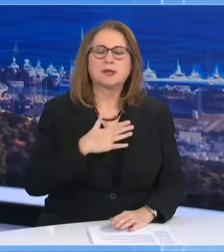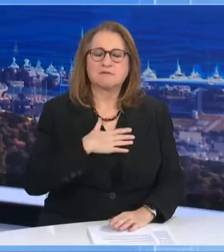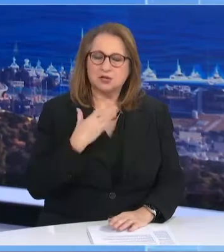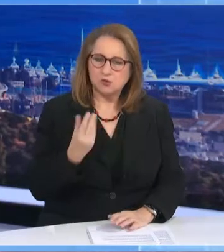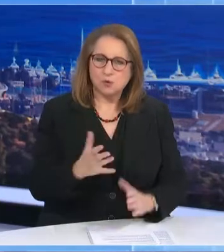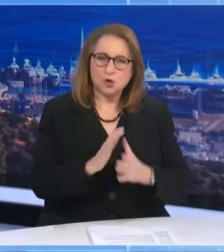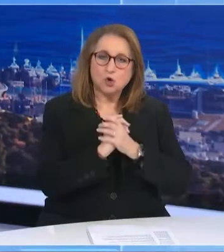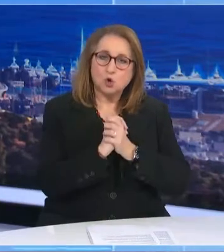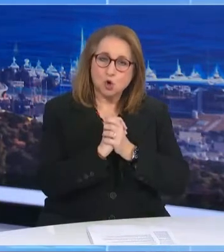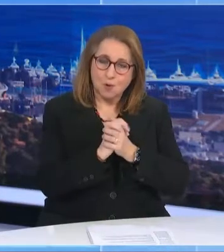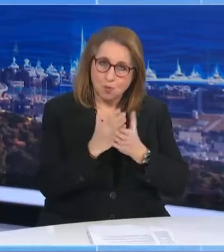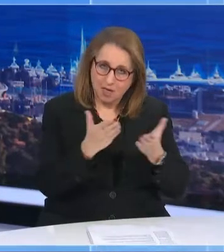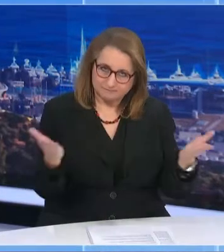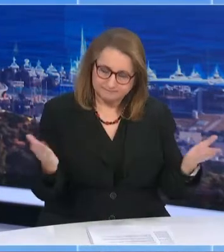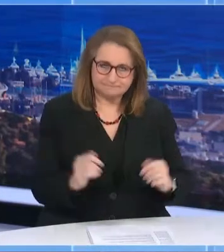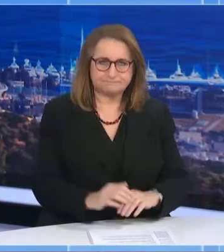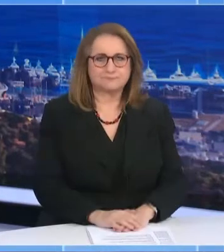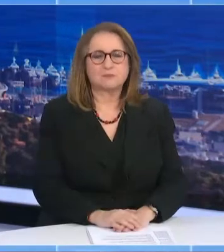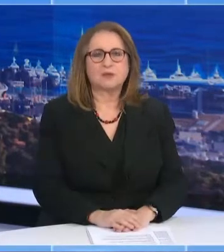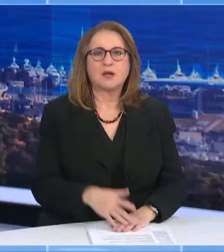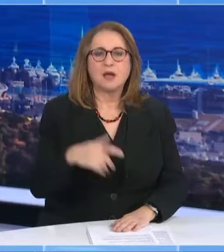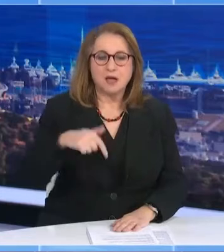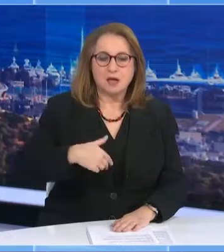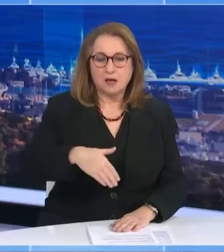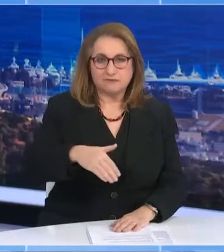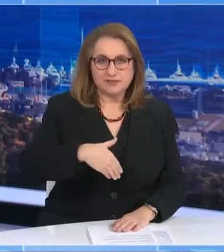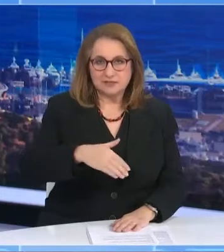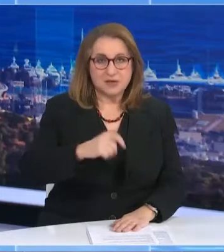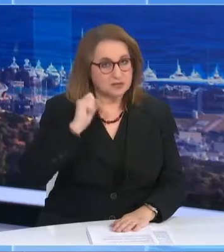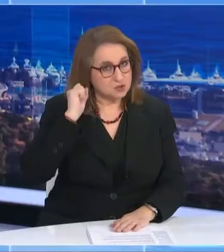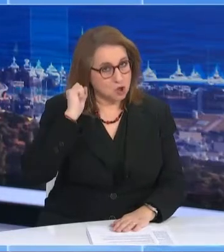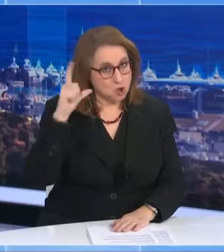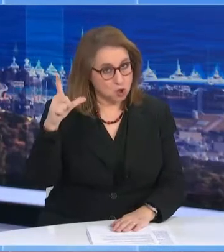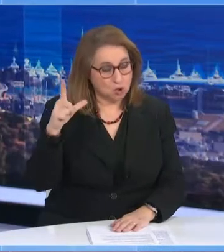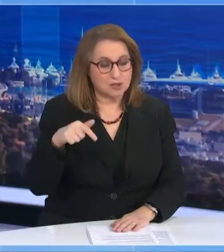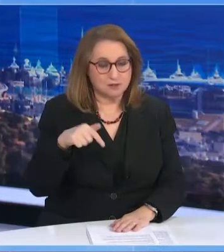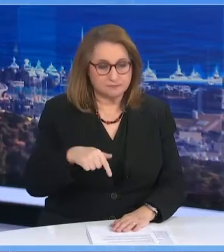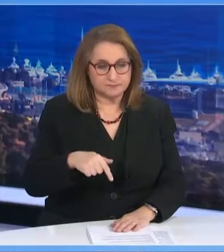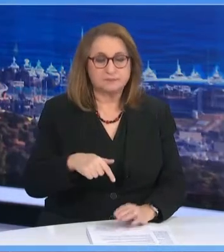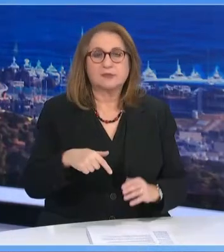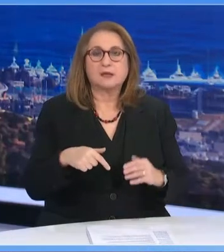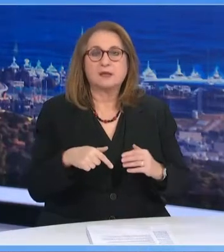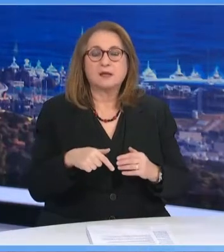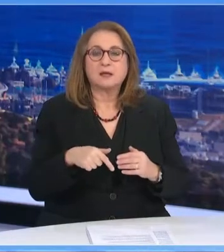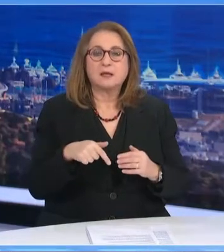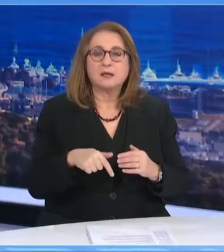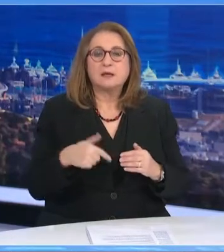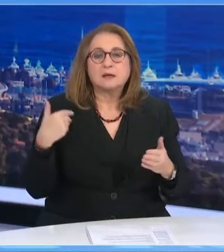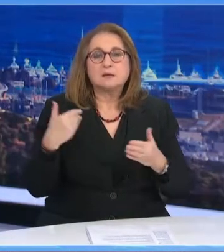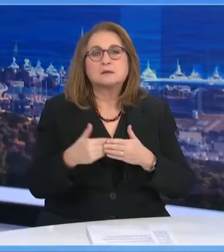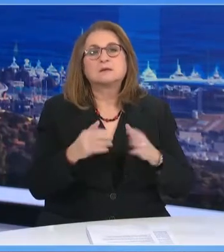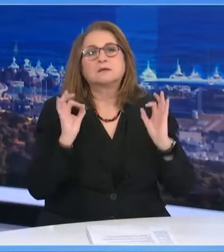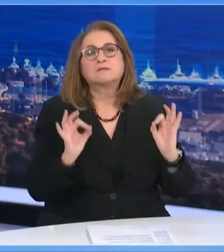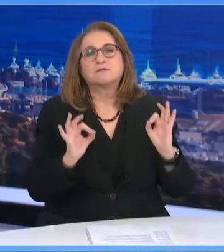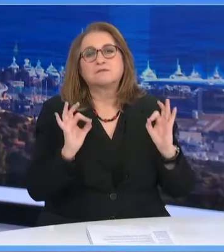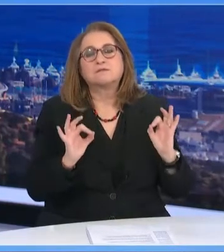Εάν χρειαστεί να μεταφερθούν τα μέτρα νωρίτερα, κάτι που θα μας πει η Επιτροπή. Και να πείσουμε τον κόσμο, εάν θεωρεί ότι έχει εκτεθεί, ακόμα και αν δεν έχει